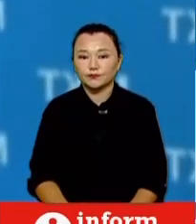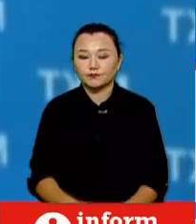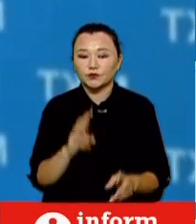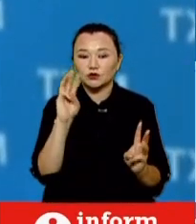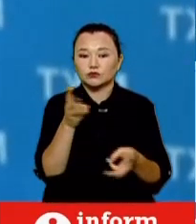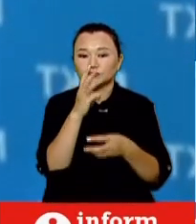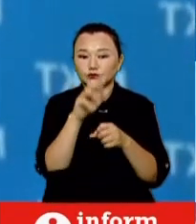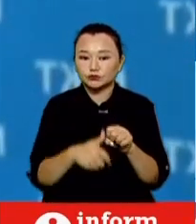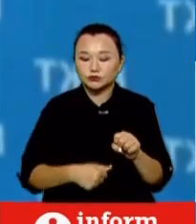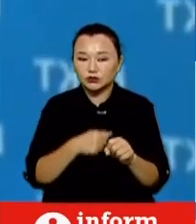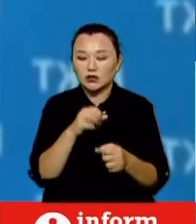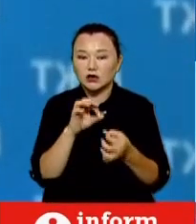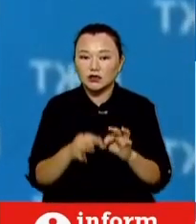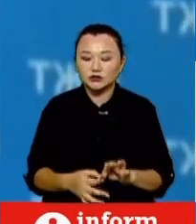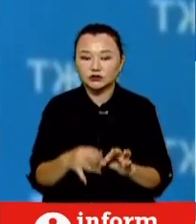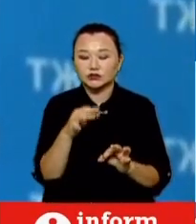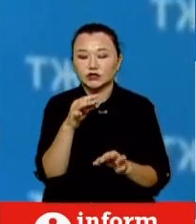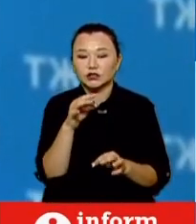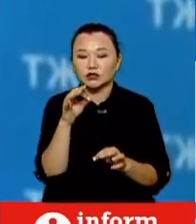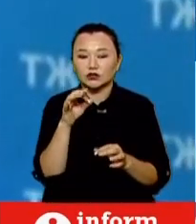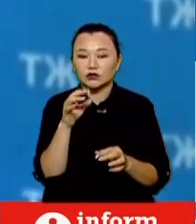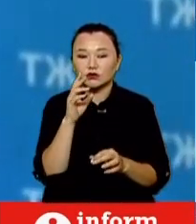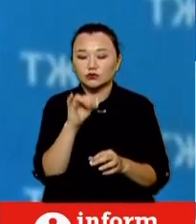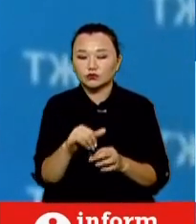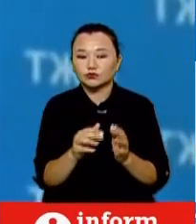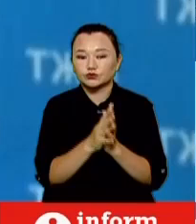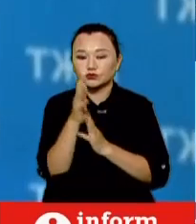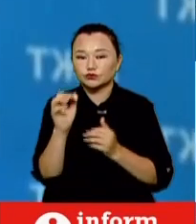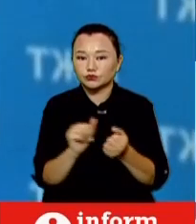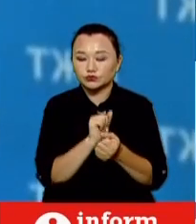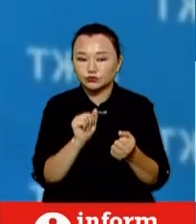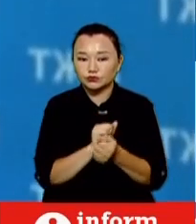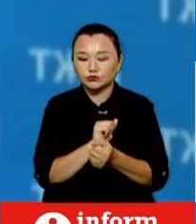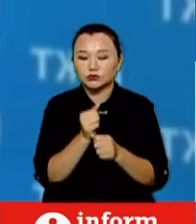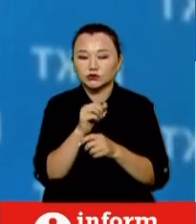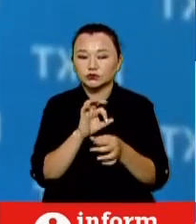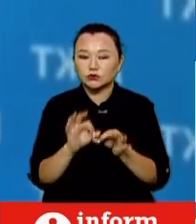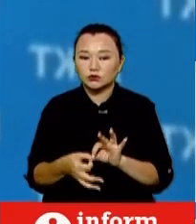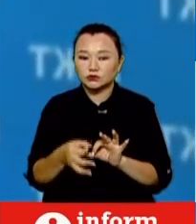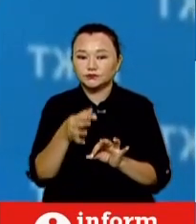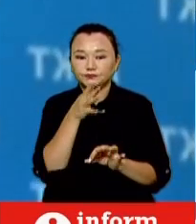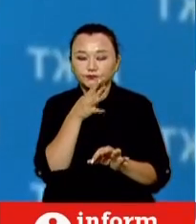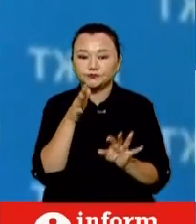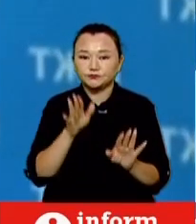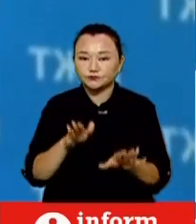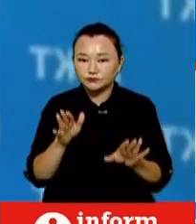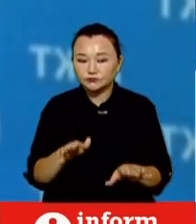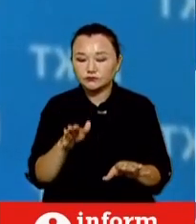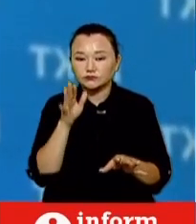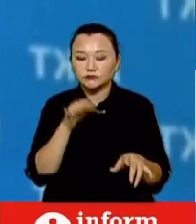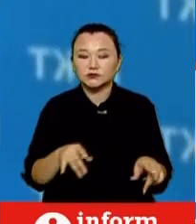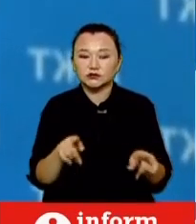Тушение пожара осложнено наличием густого сухостоя в ококах, сложной пересеченной местности, а